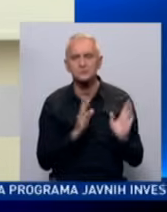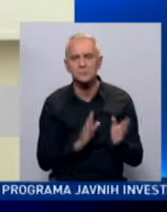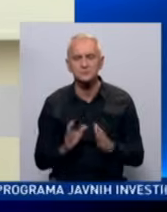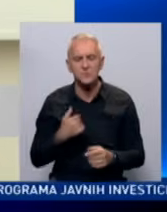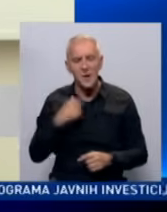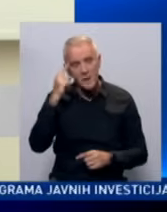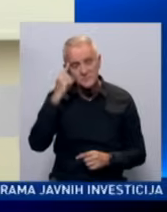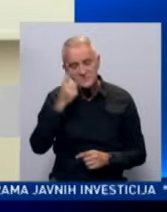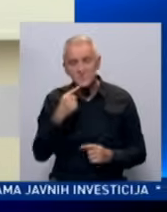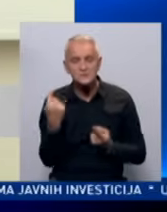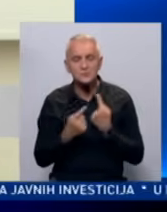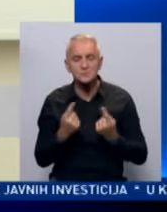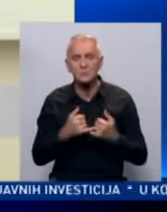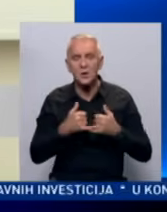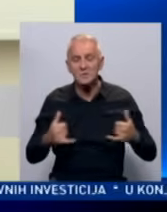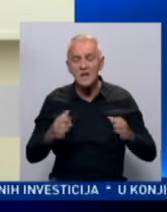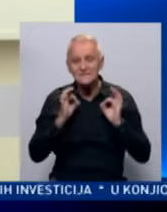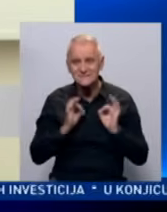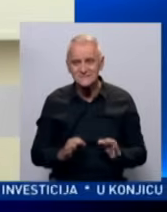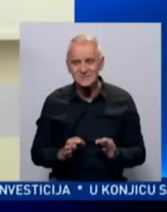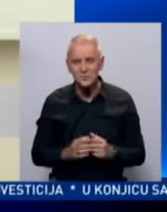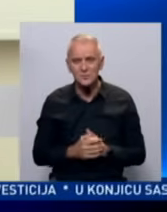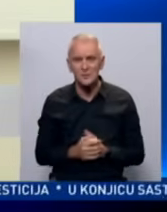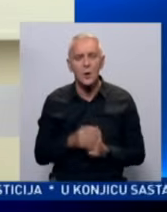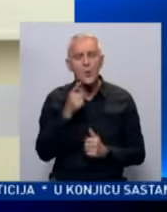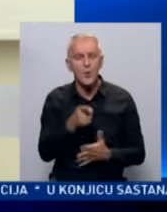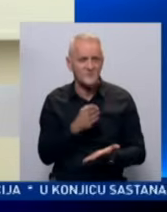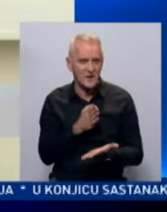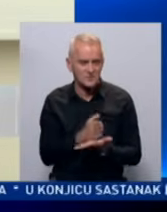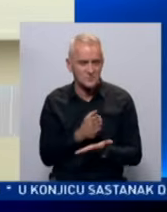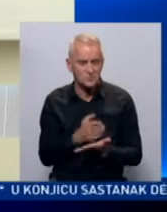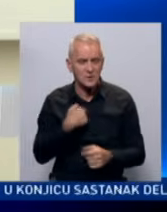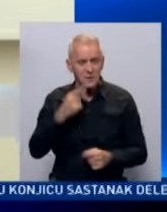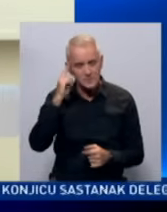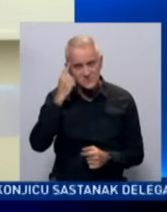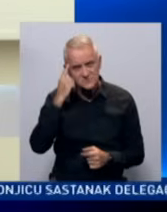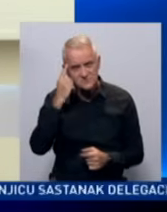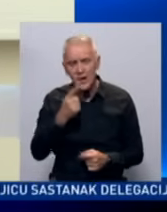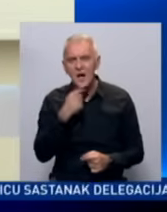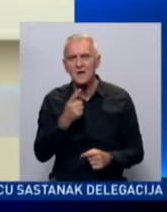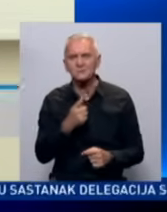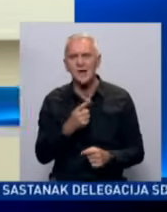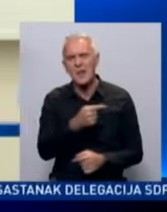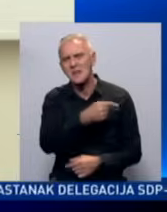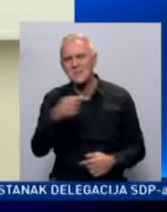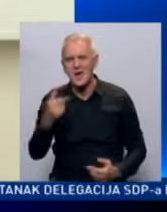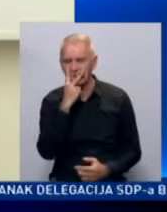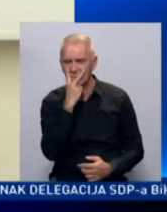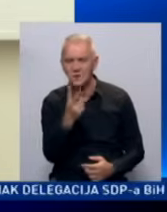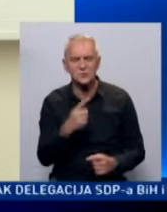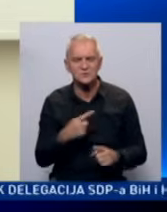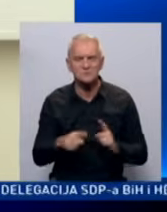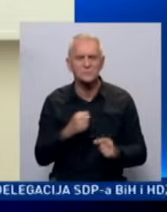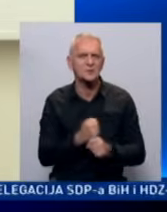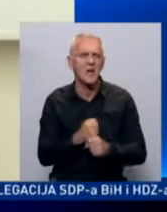gradu sigurna, da se ljudi mogu osjećati sigurno. Ovakvi događaj, mislim, proizvedu neku negativnu konotaciju vezano za rad policije,